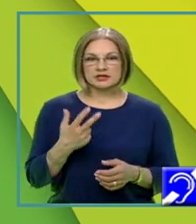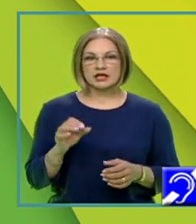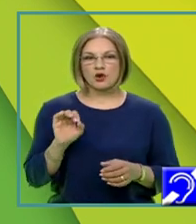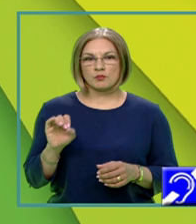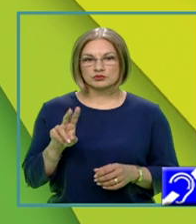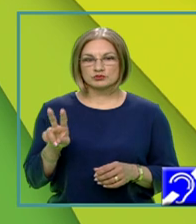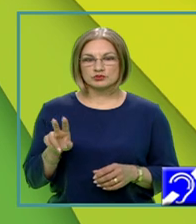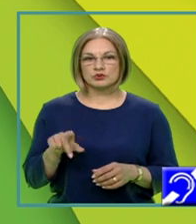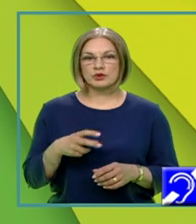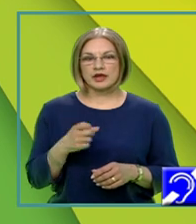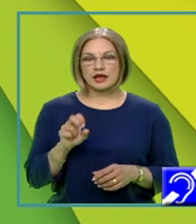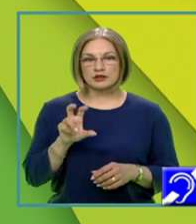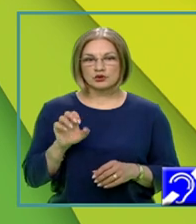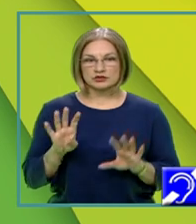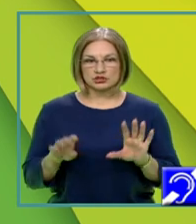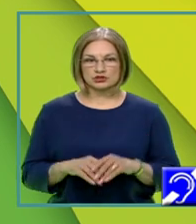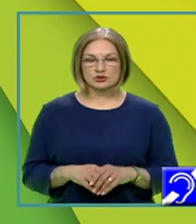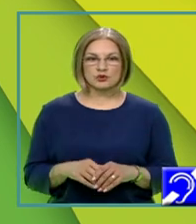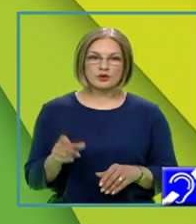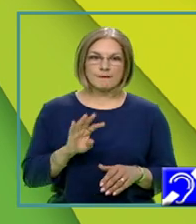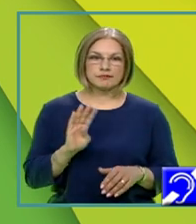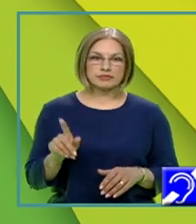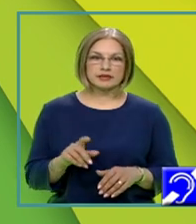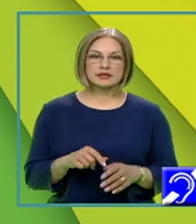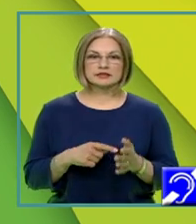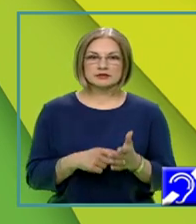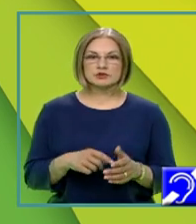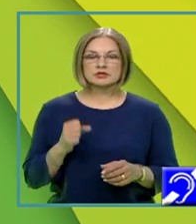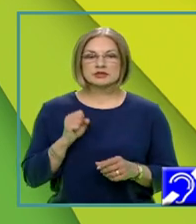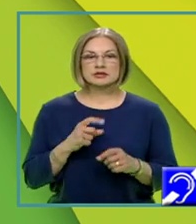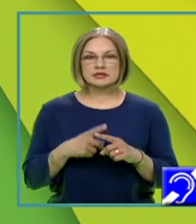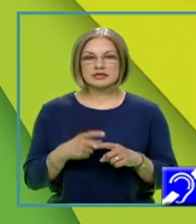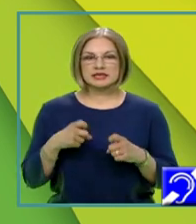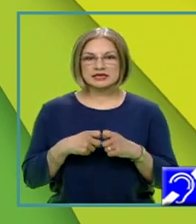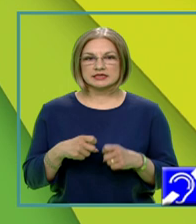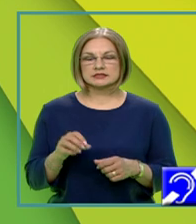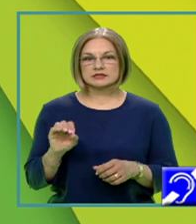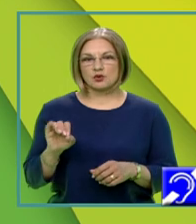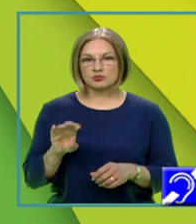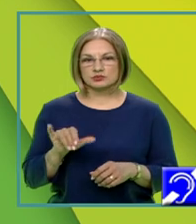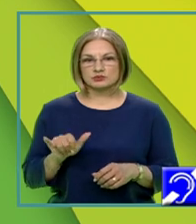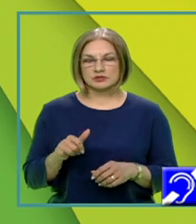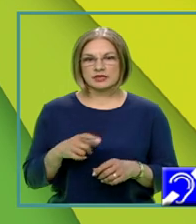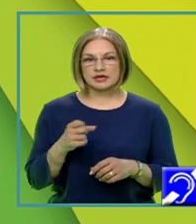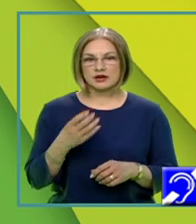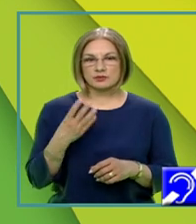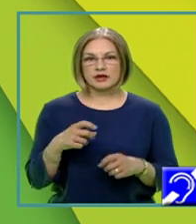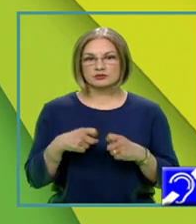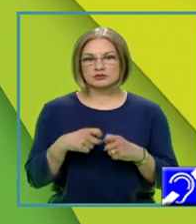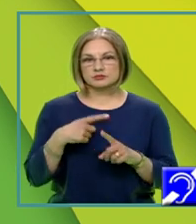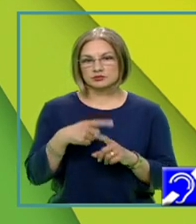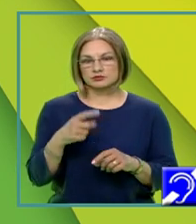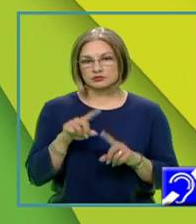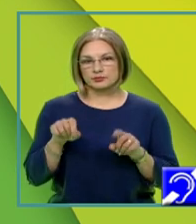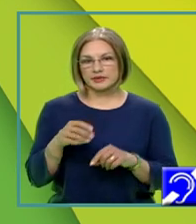doi este egal cu 29 la punctul B Demonstrați că x compus cu y este egal cu 4 x plus 1 pe lângă 4